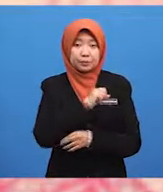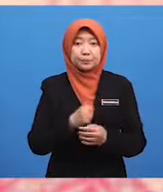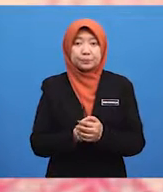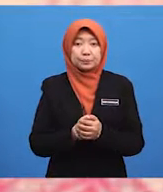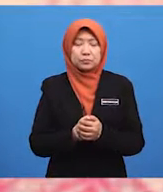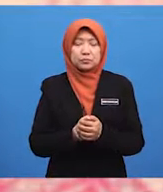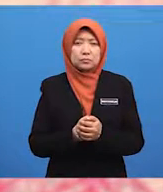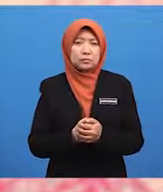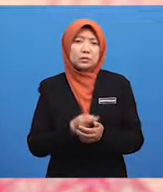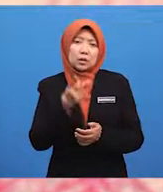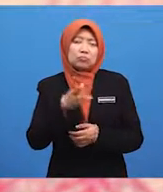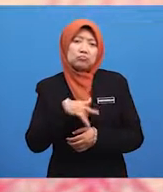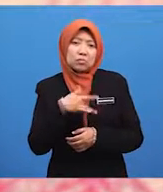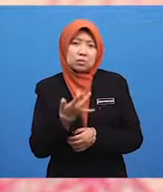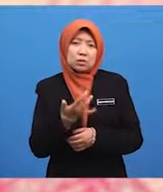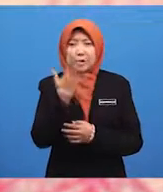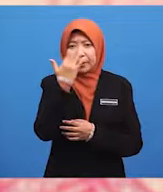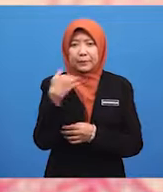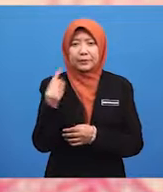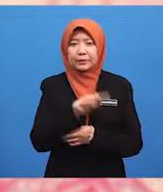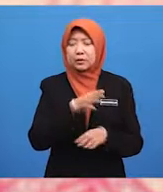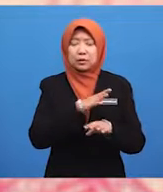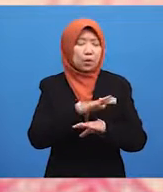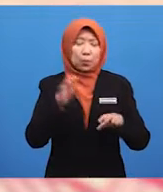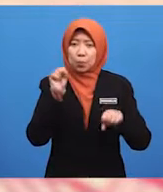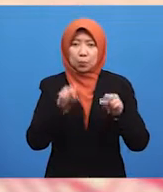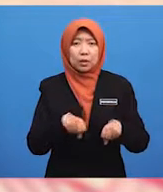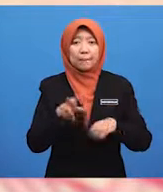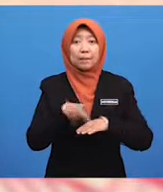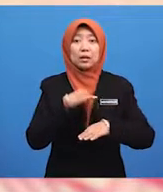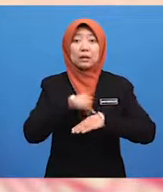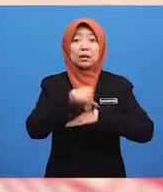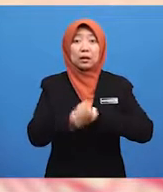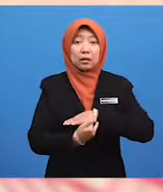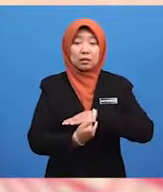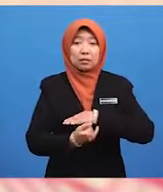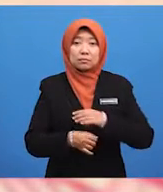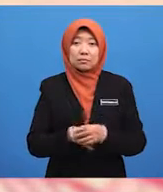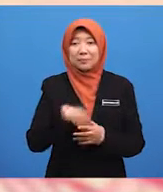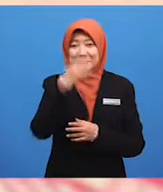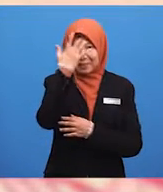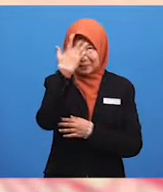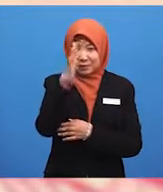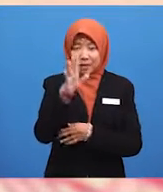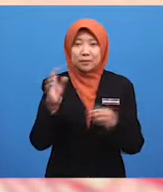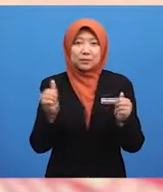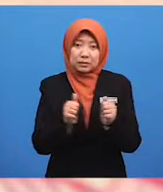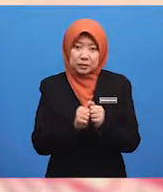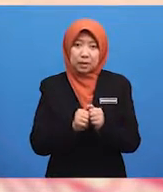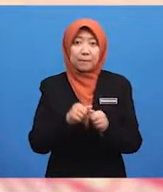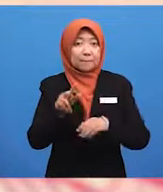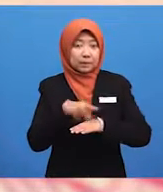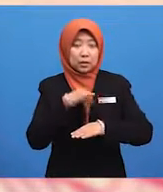kamu, mengapakah kita tidak boleh memakai tangkal? Ya, pandai. Dengan memakai